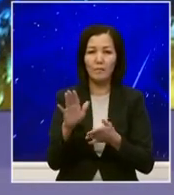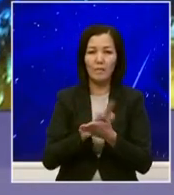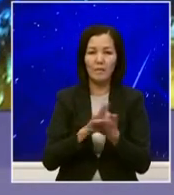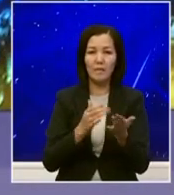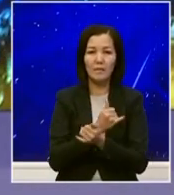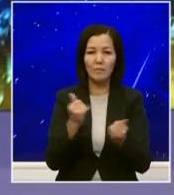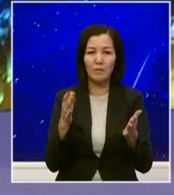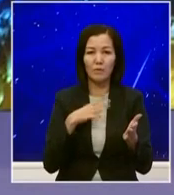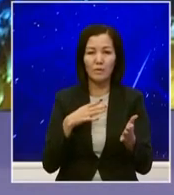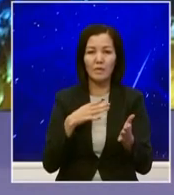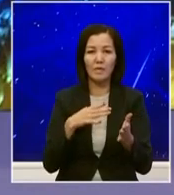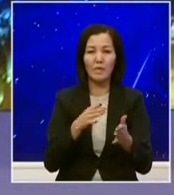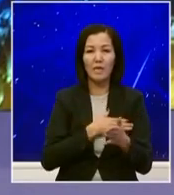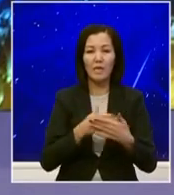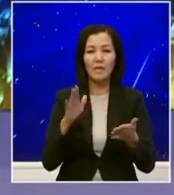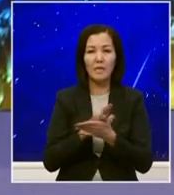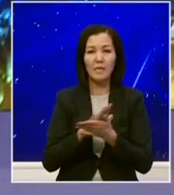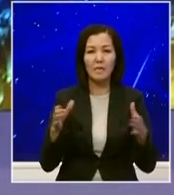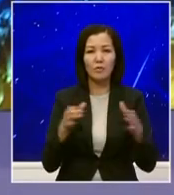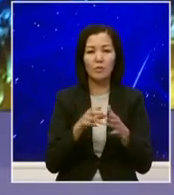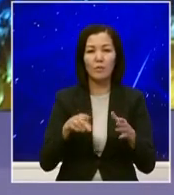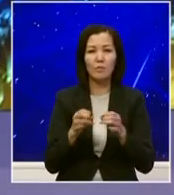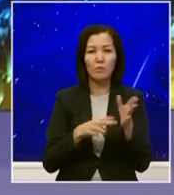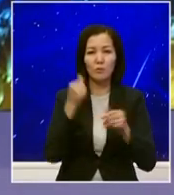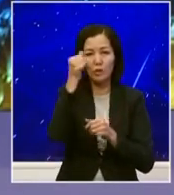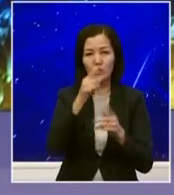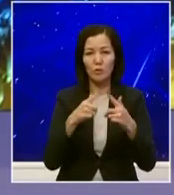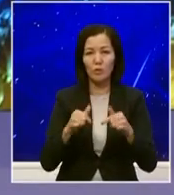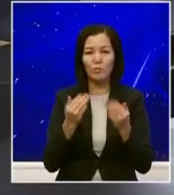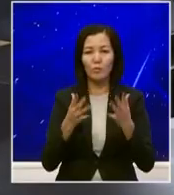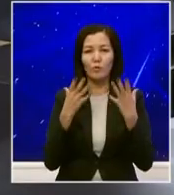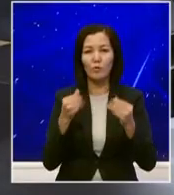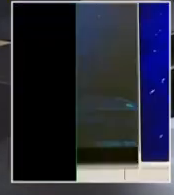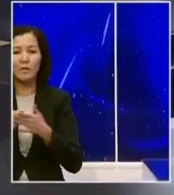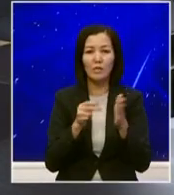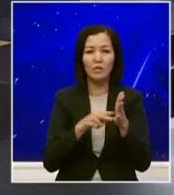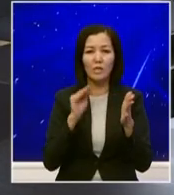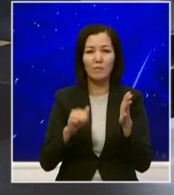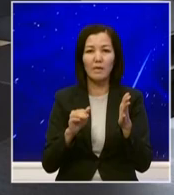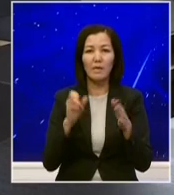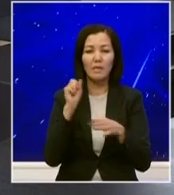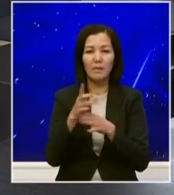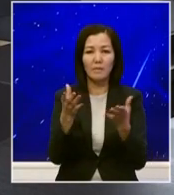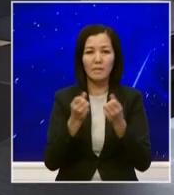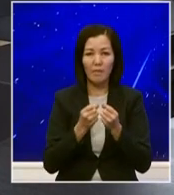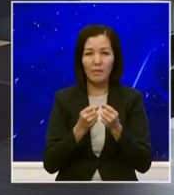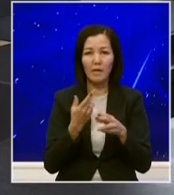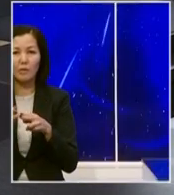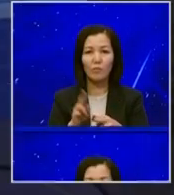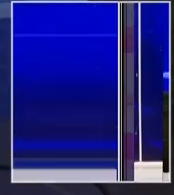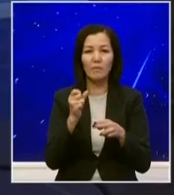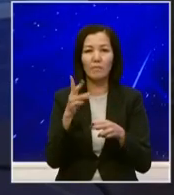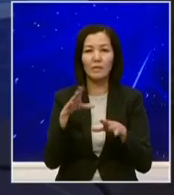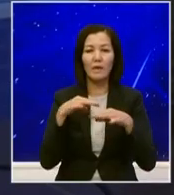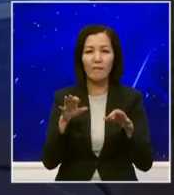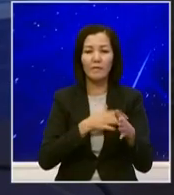жеткізіп отырған. Аталған еріктілер тобы 2017 жылы құрылды. Бүгінгі күнге дейін 7000-нан астам тапсырыс қабылдапты. Осы орайда